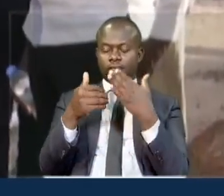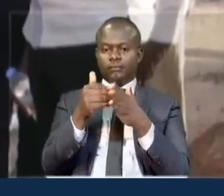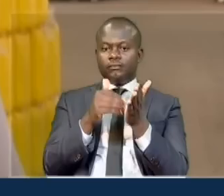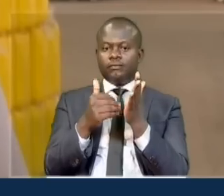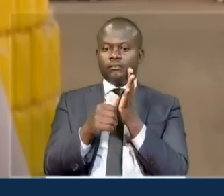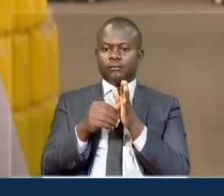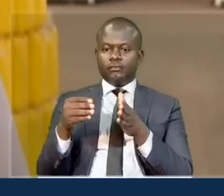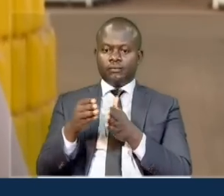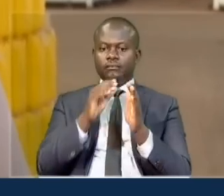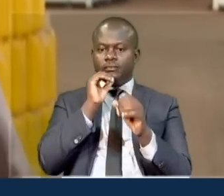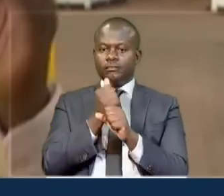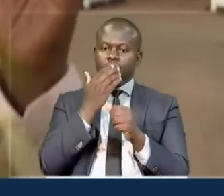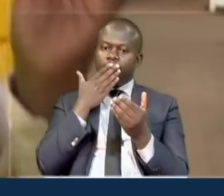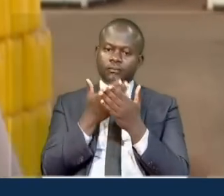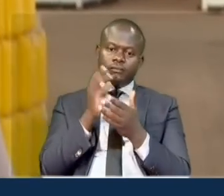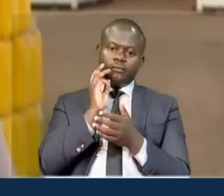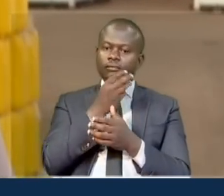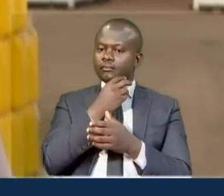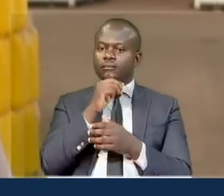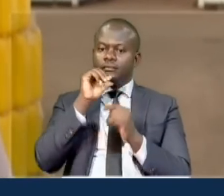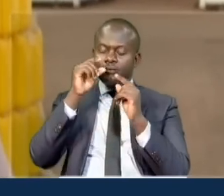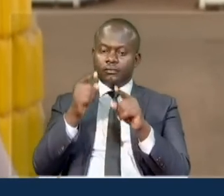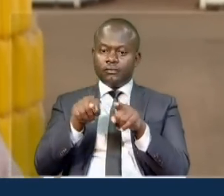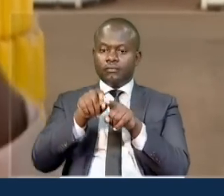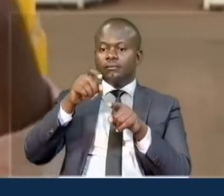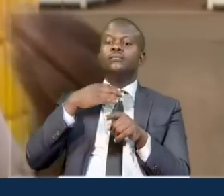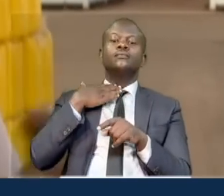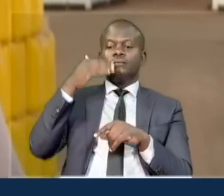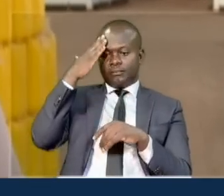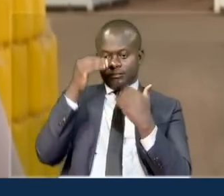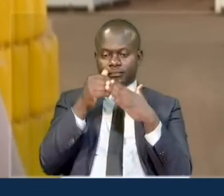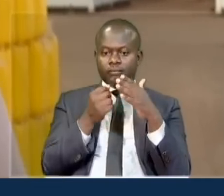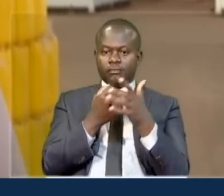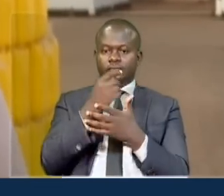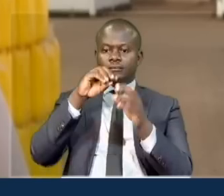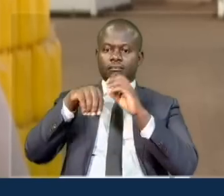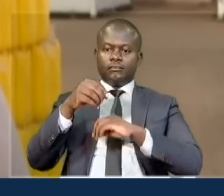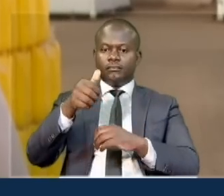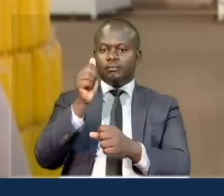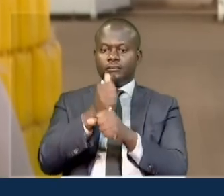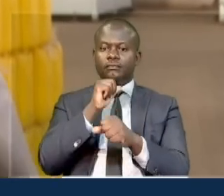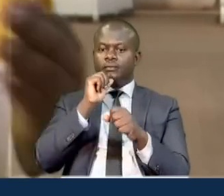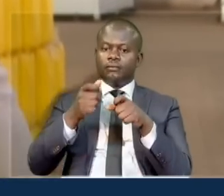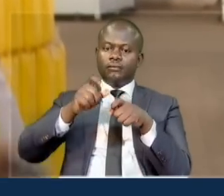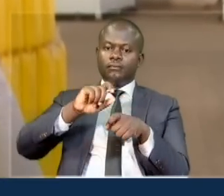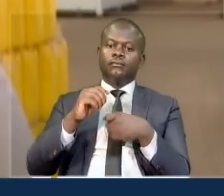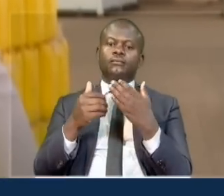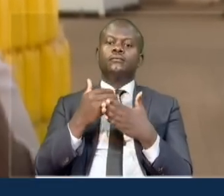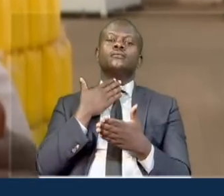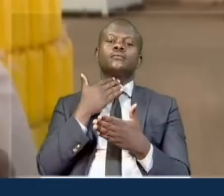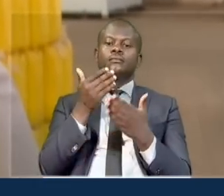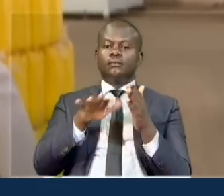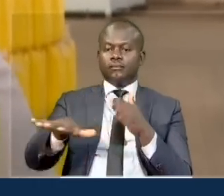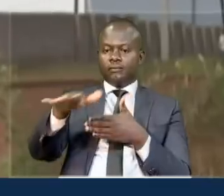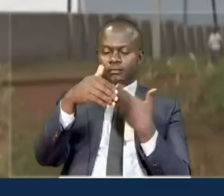ikibazo cy'imihanda idakoze neza, amazi ataza uko babishaka kuko bituma n'umusaruro bakora utiyongera. Barifuza ko iki